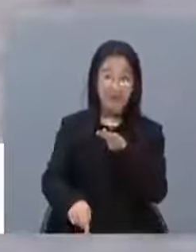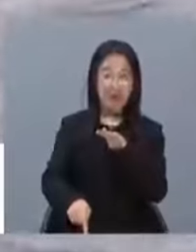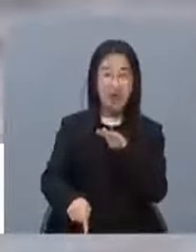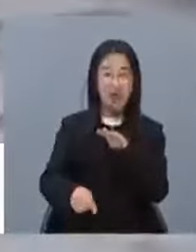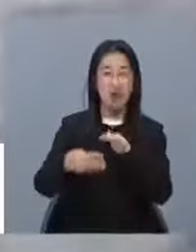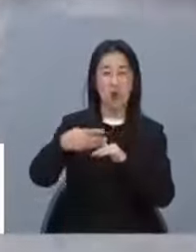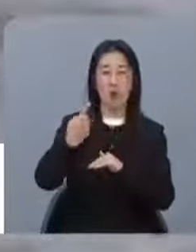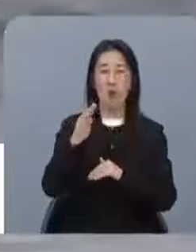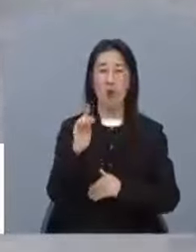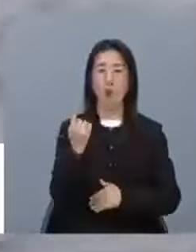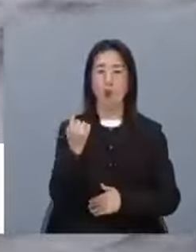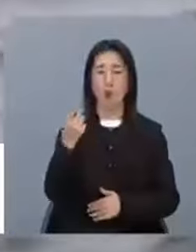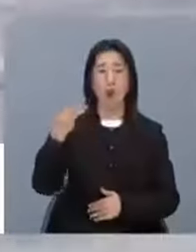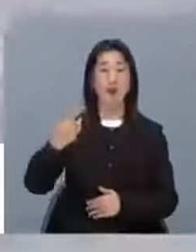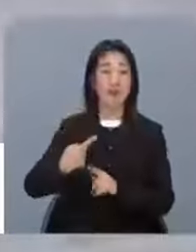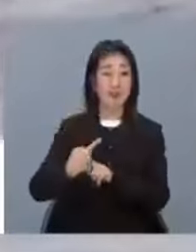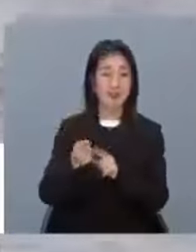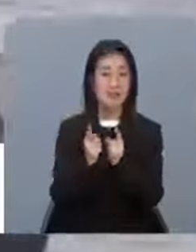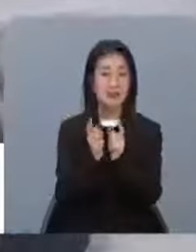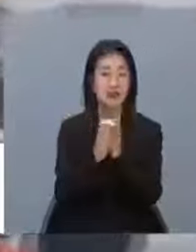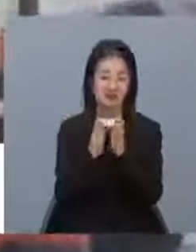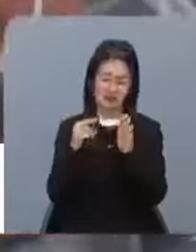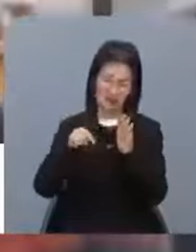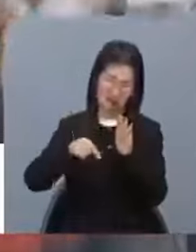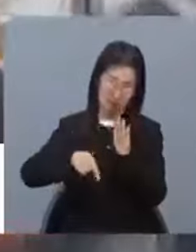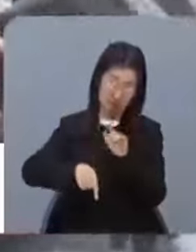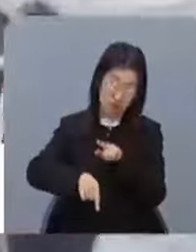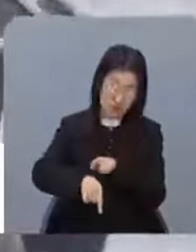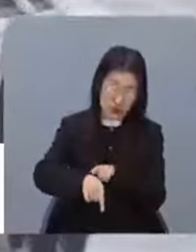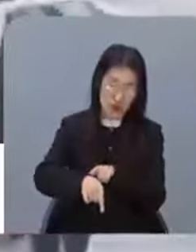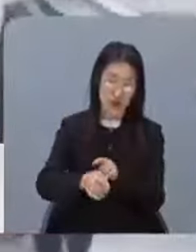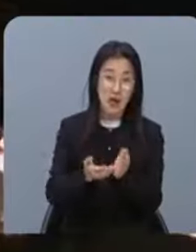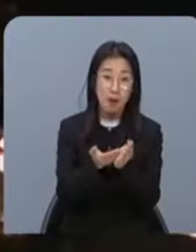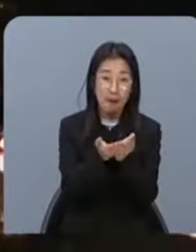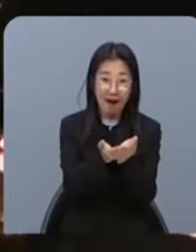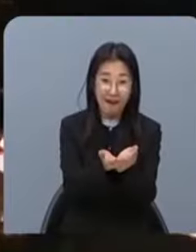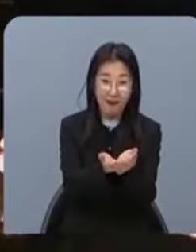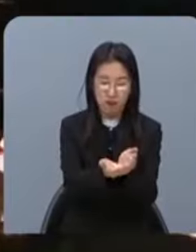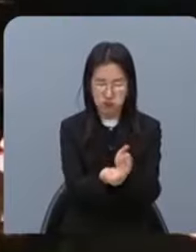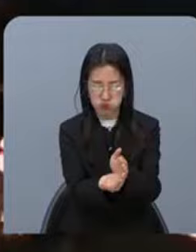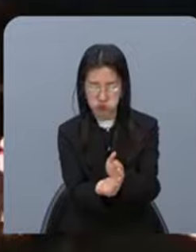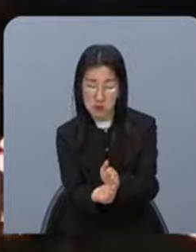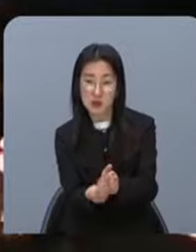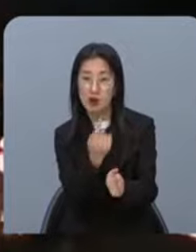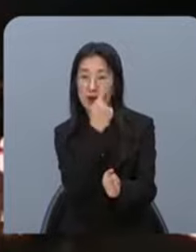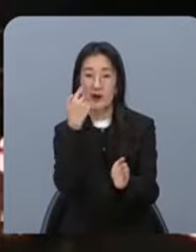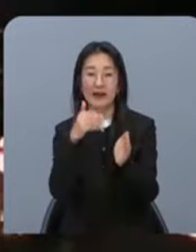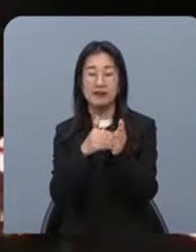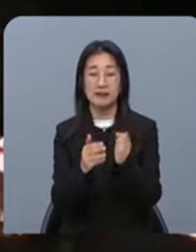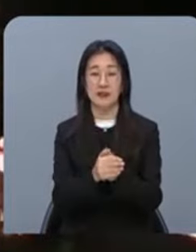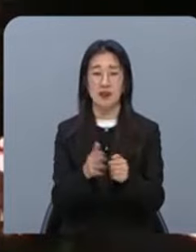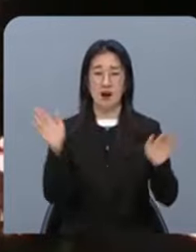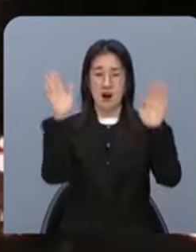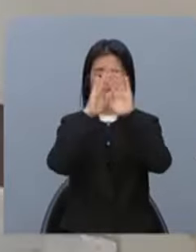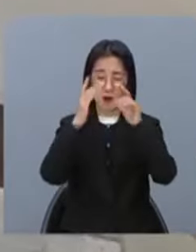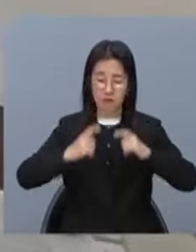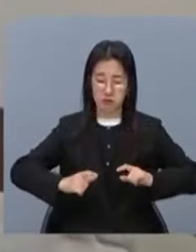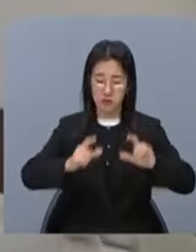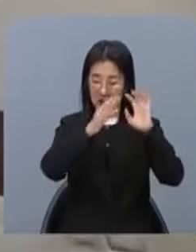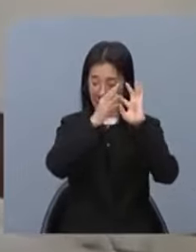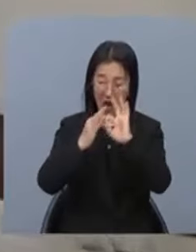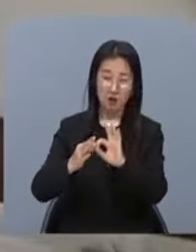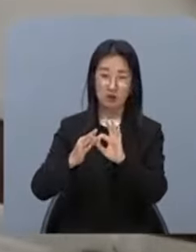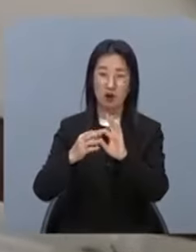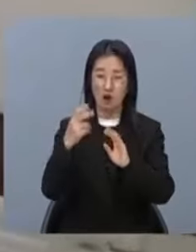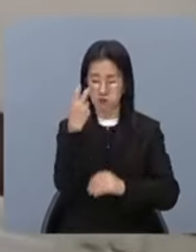통해 선체가 해저에 똑바로 안착한 상태까지만 확인했습니다. 해경은 밤샘 수색을 이어가고 내일은